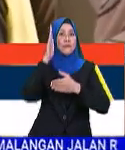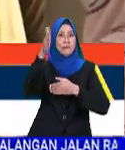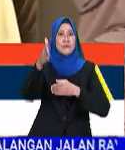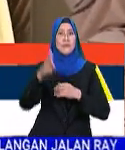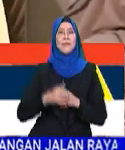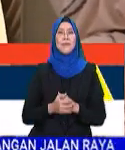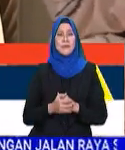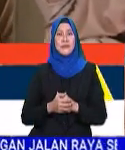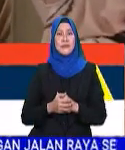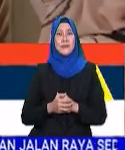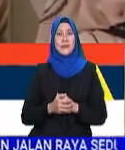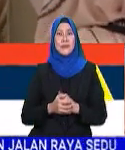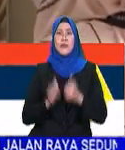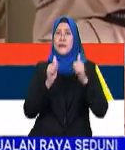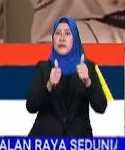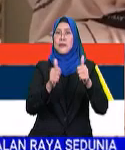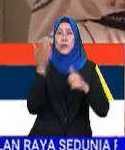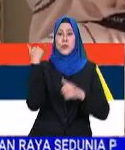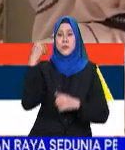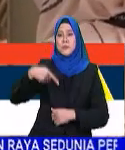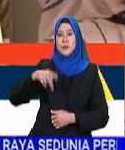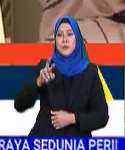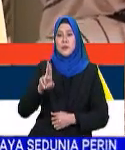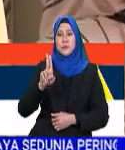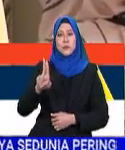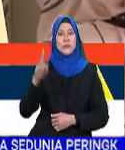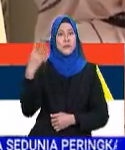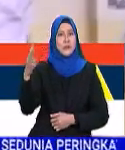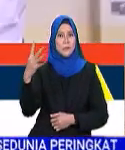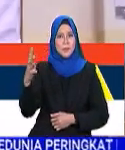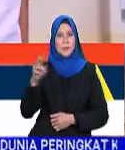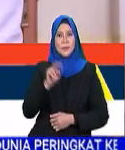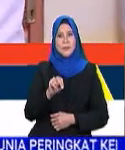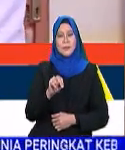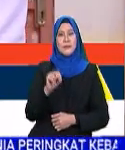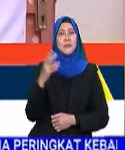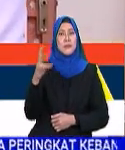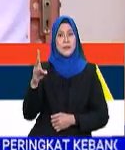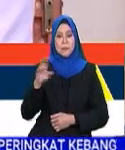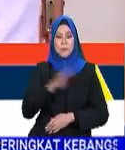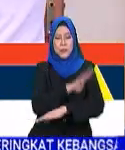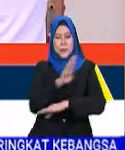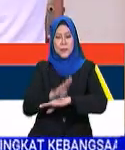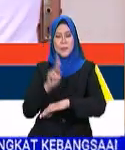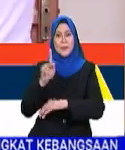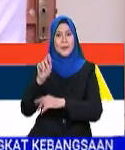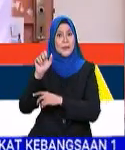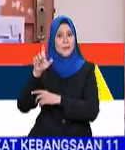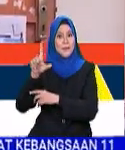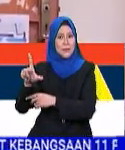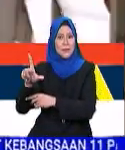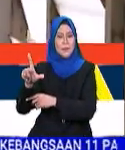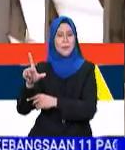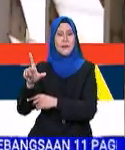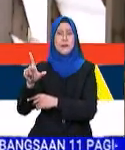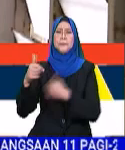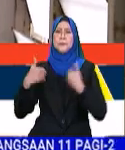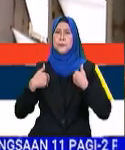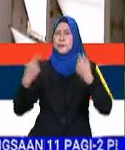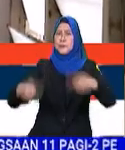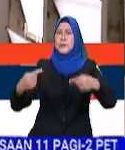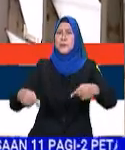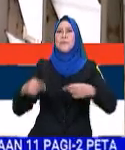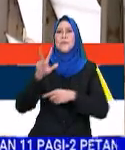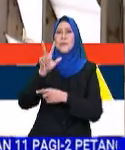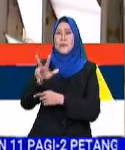anda, terdahulu pada PRU ke-14 bagi kawasan N17 Bukit Katil ini telah menyaksikan pertembungan di antara